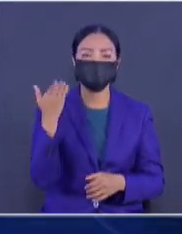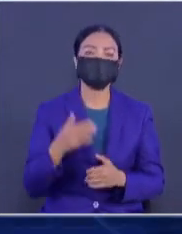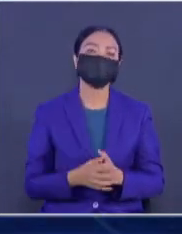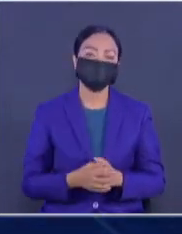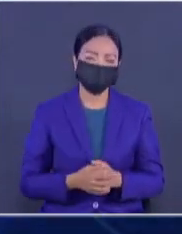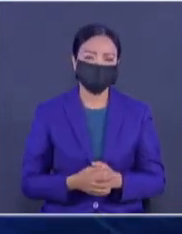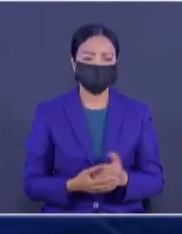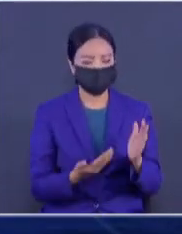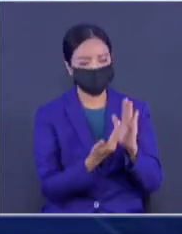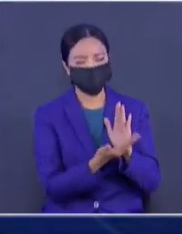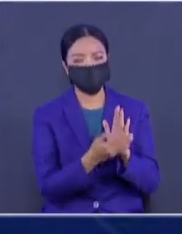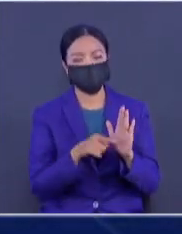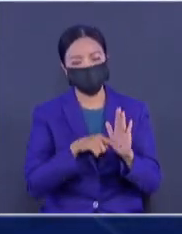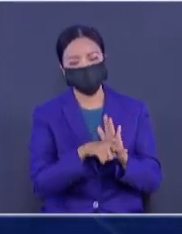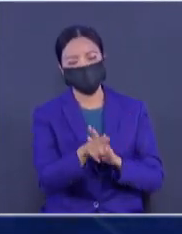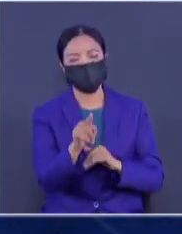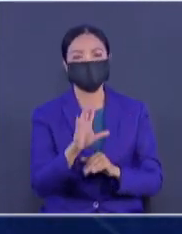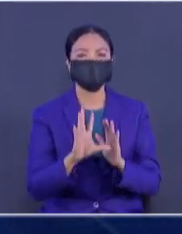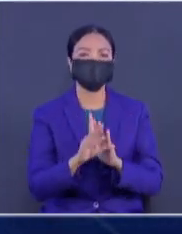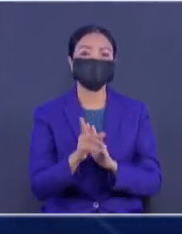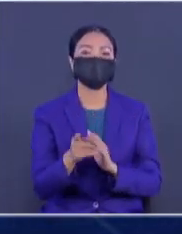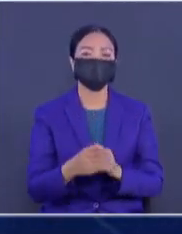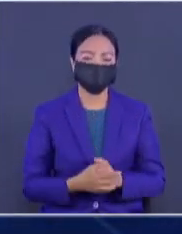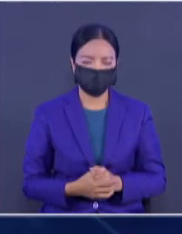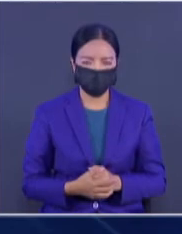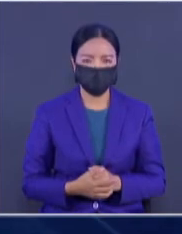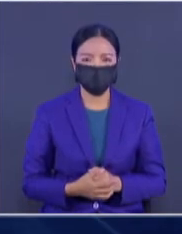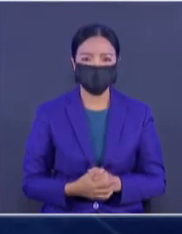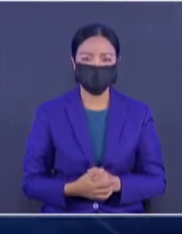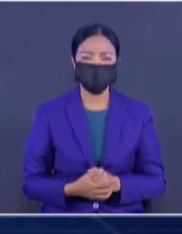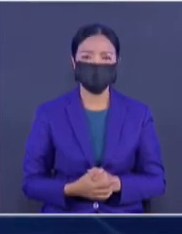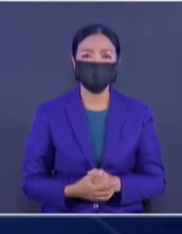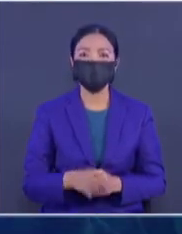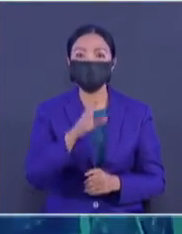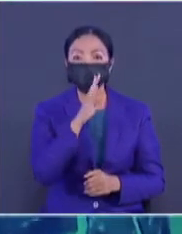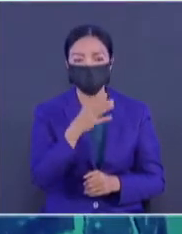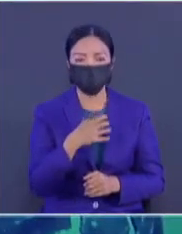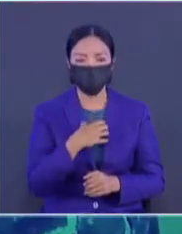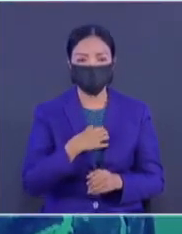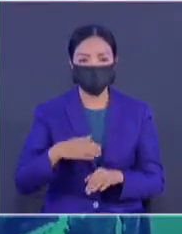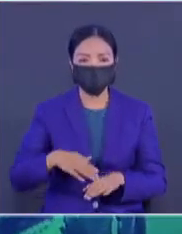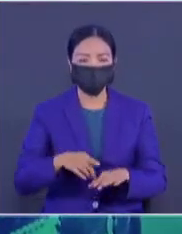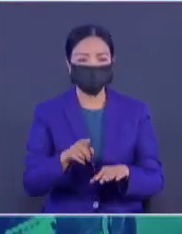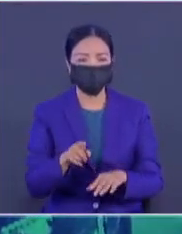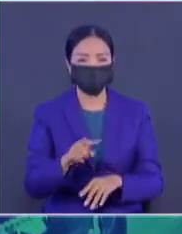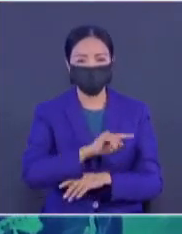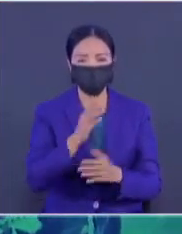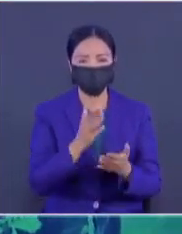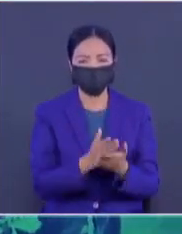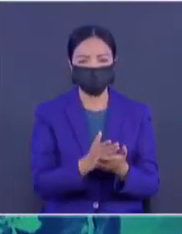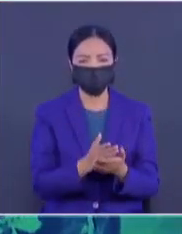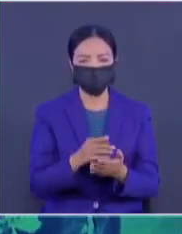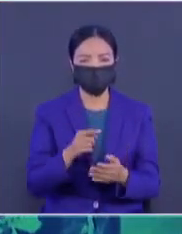าคตะวันออกน ะ ออกไปทางนู้นเนี่ยโอ้โห แต่ถ้าคุณจะเลือกไปแล้วอยากไปฟังเสียงภาพแบบนี้ต้องไม่ไปวันหยุดนักขัต